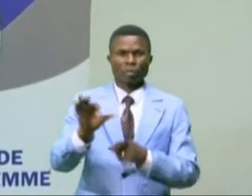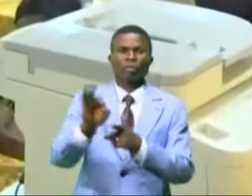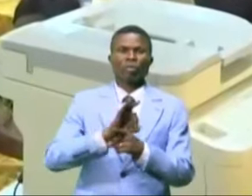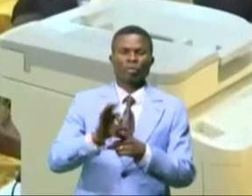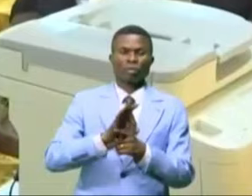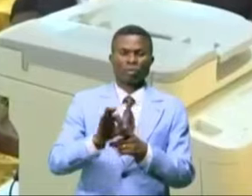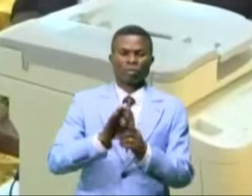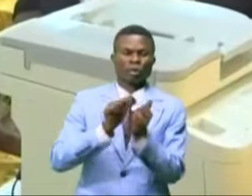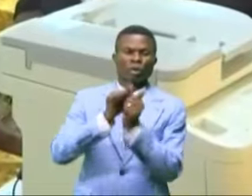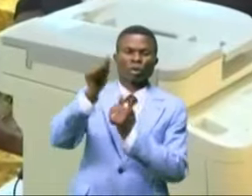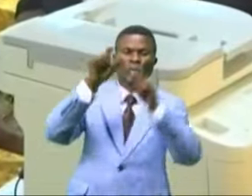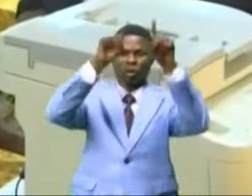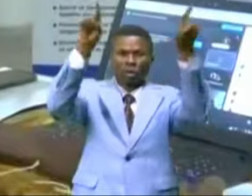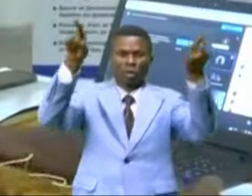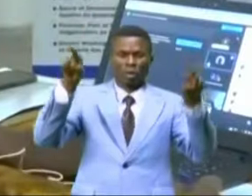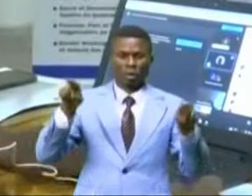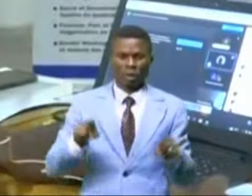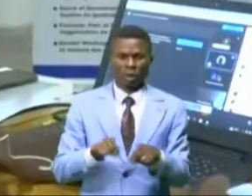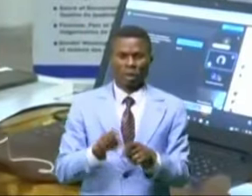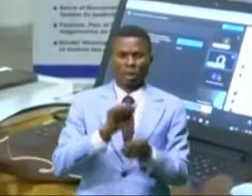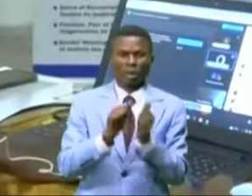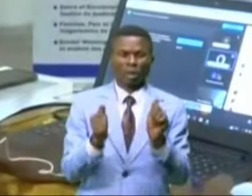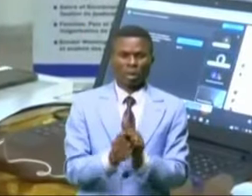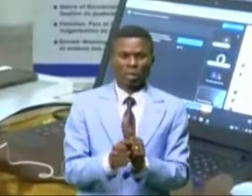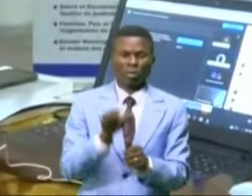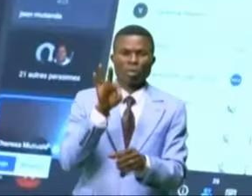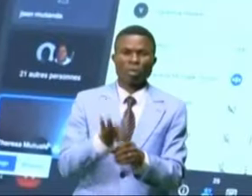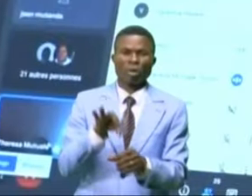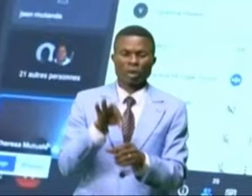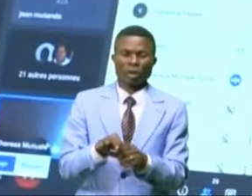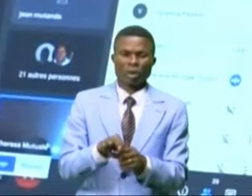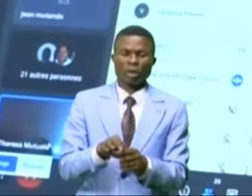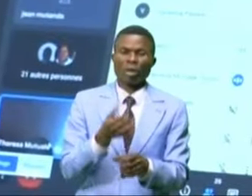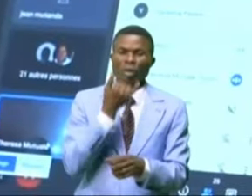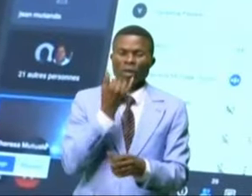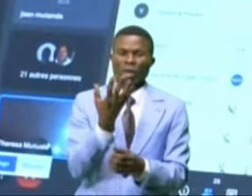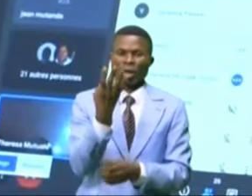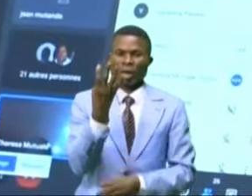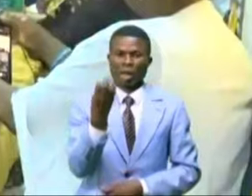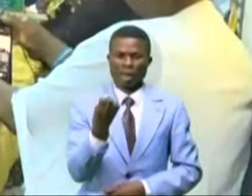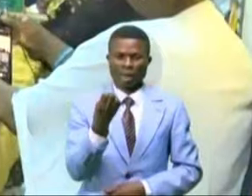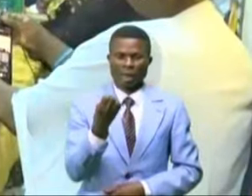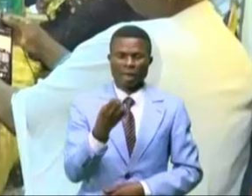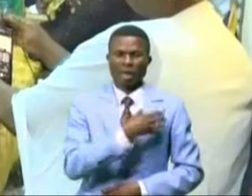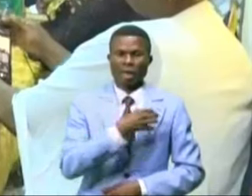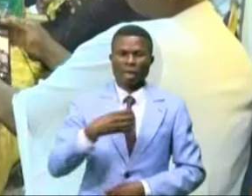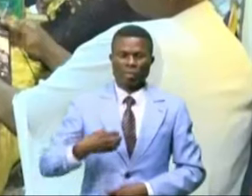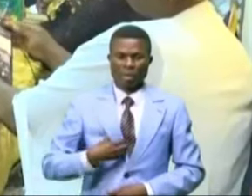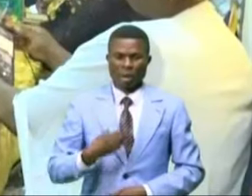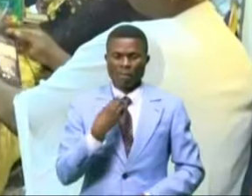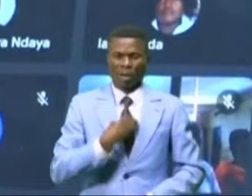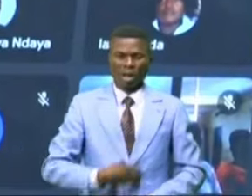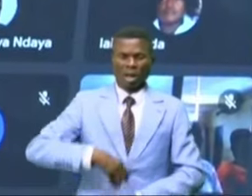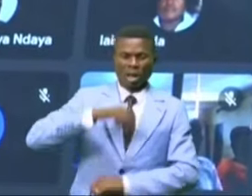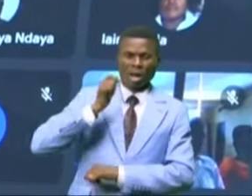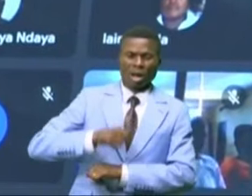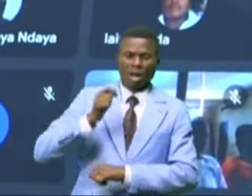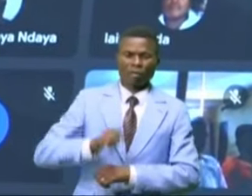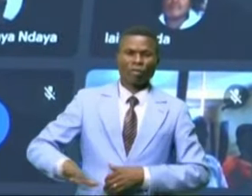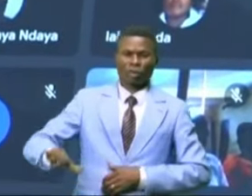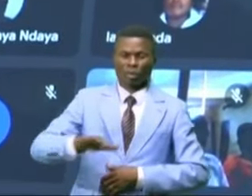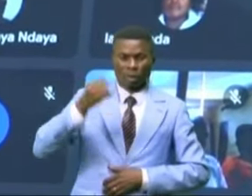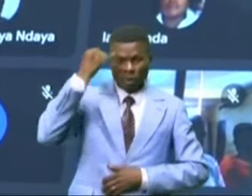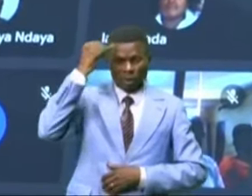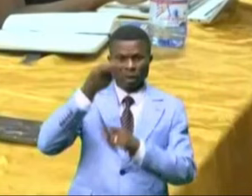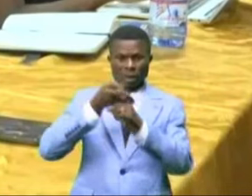Formation à distance sous les contentieux électoraux au bénéfice des 40 avocats et avocates de 9 provinces de la République. Une